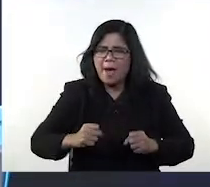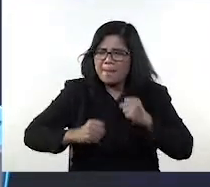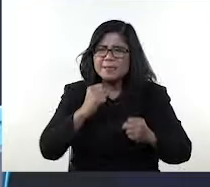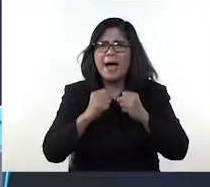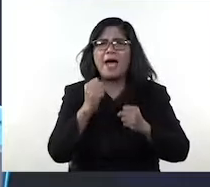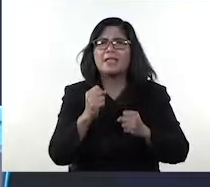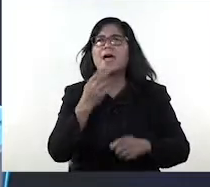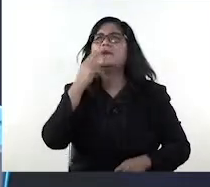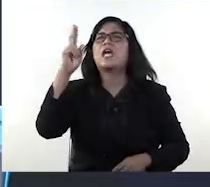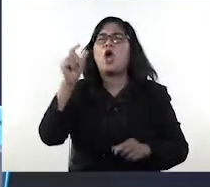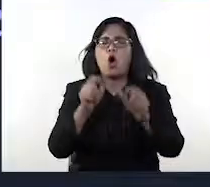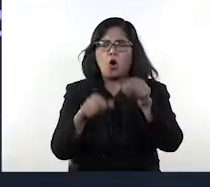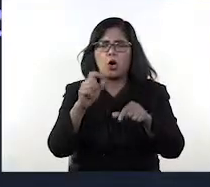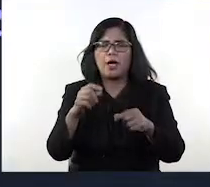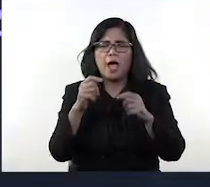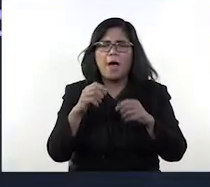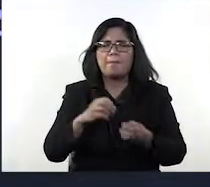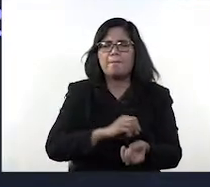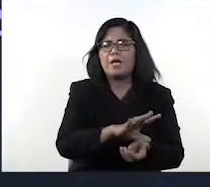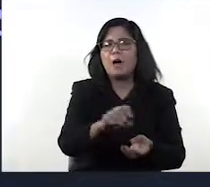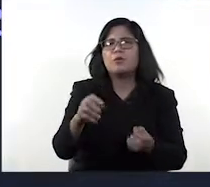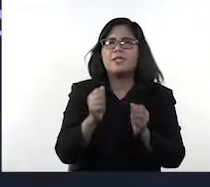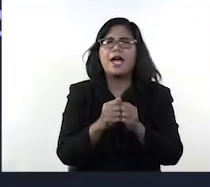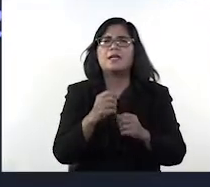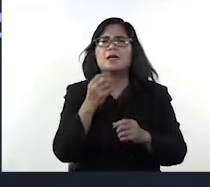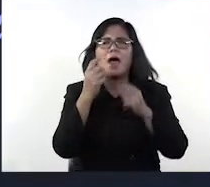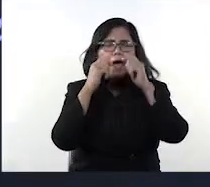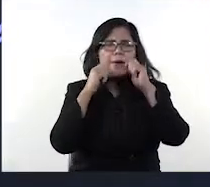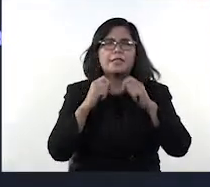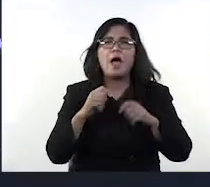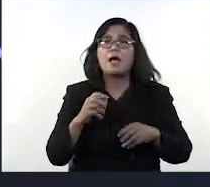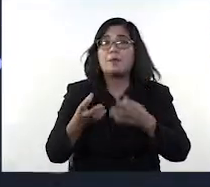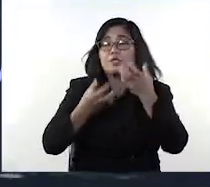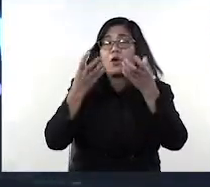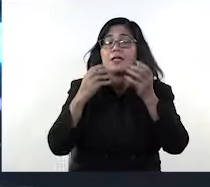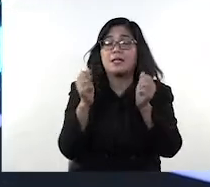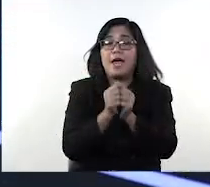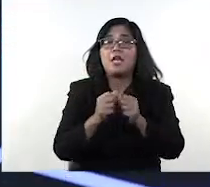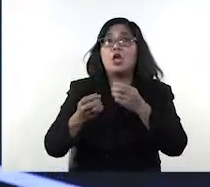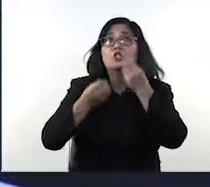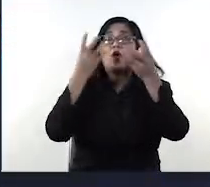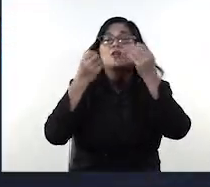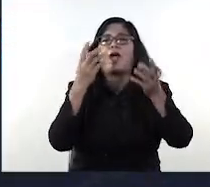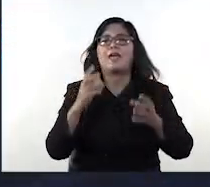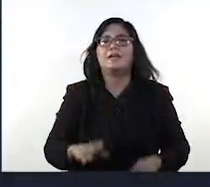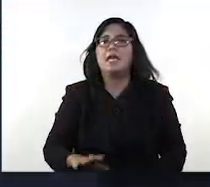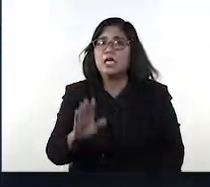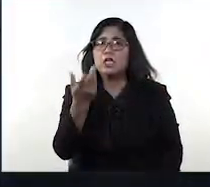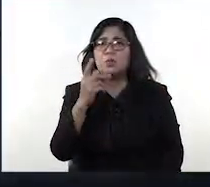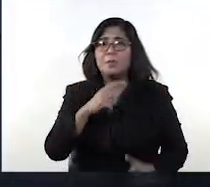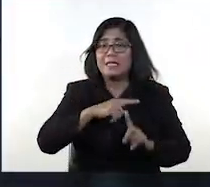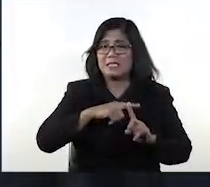orang yang menabur dengan air mata akan menuai dengan sorak-sorai haleluya hai hidup Kristen Jangan cengeng